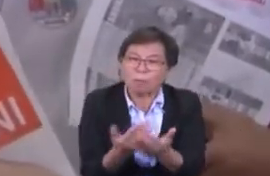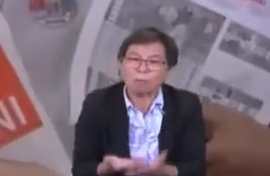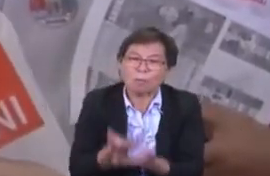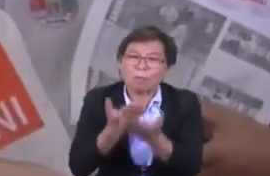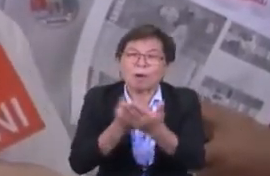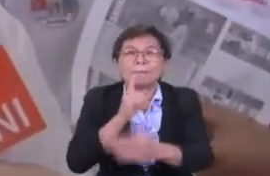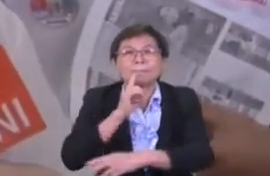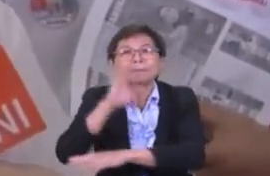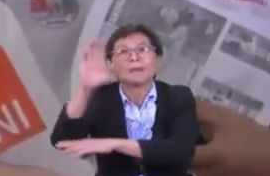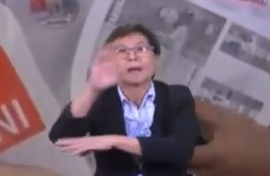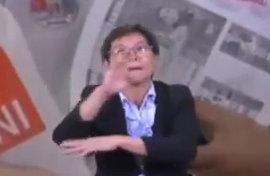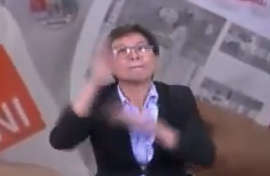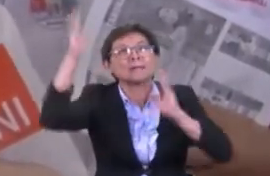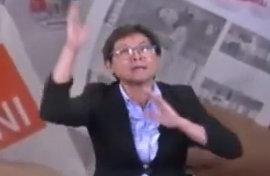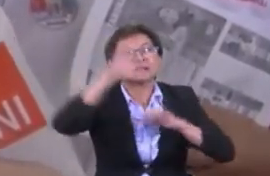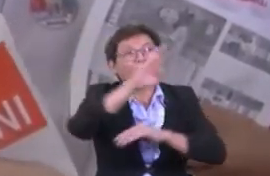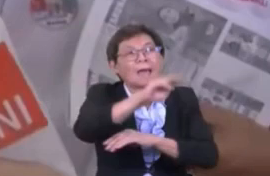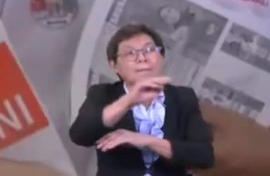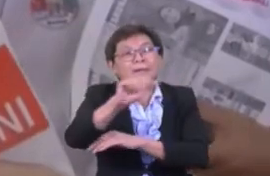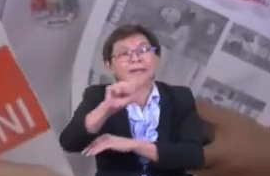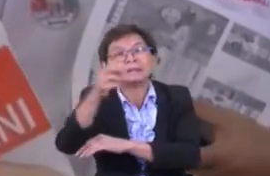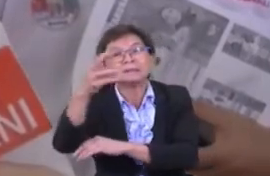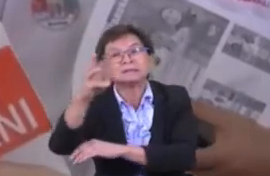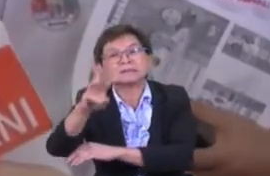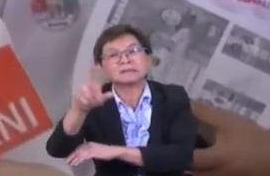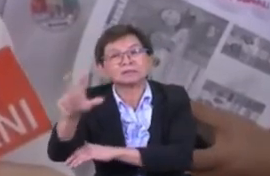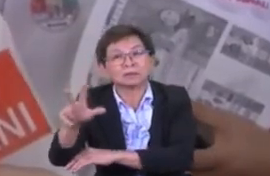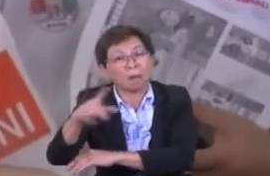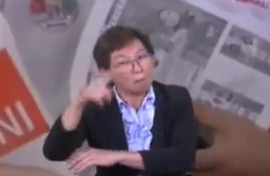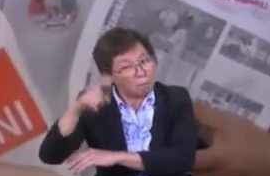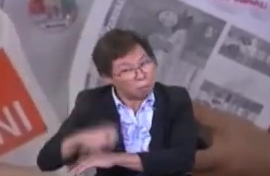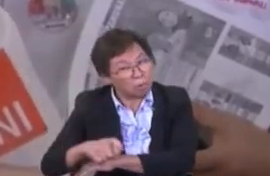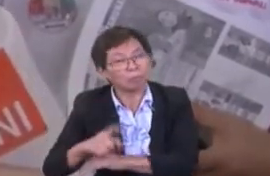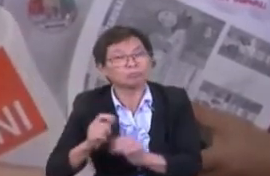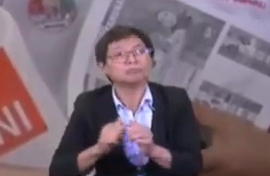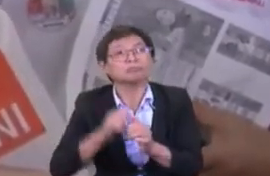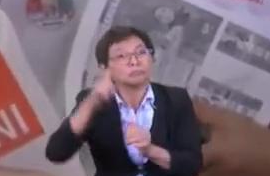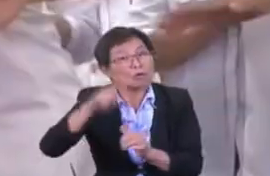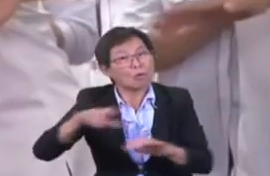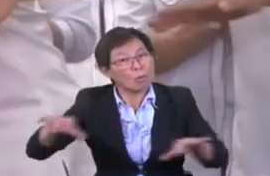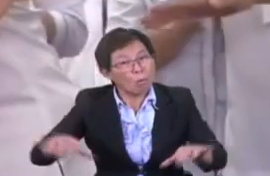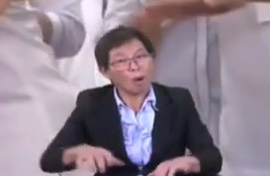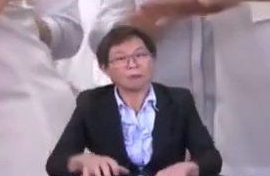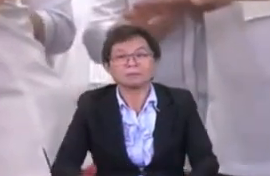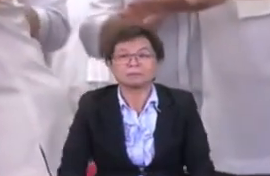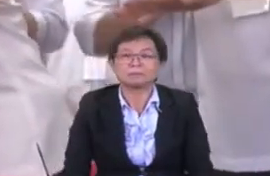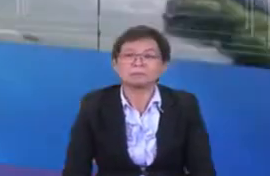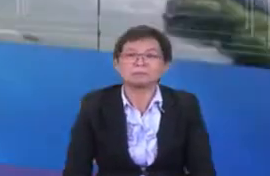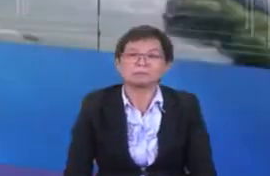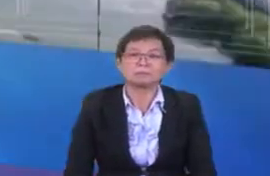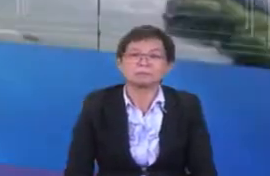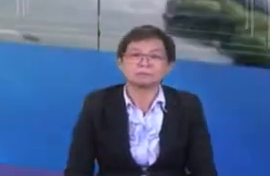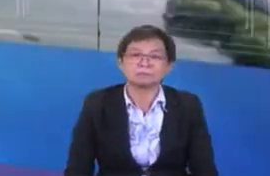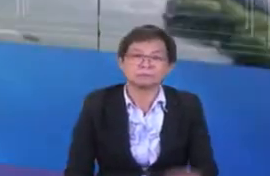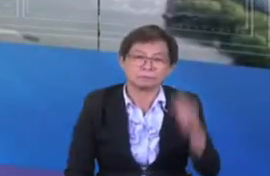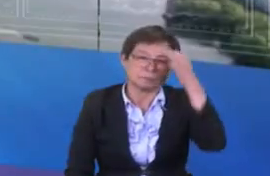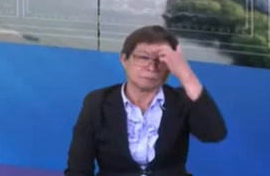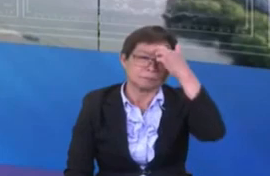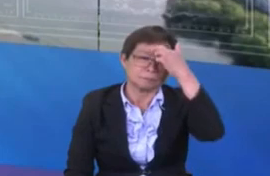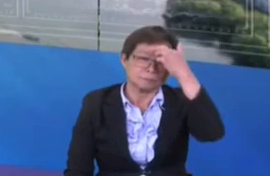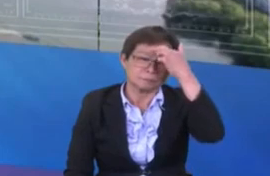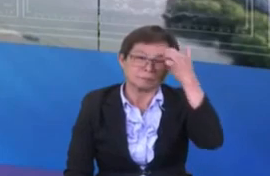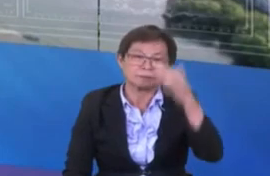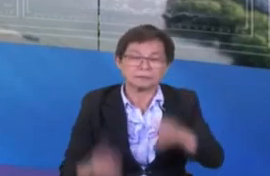perjanjian William Steven William sebab ini adalah asas negara ini tumbuhan Hai